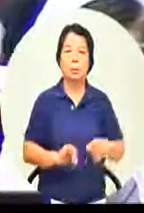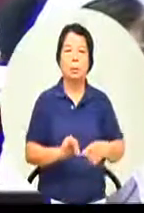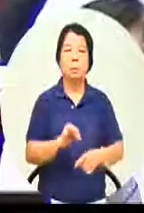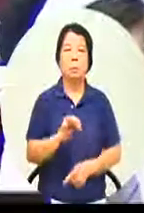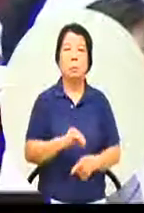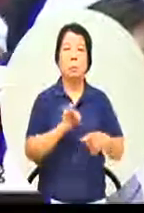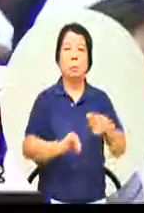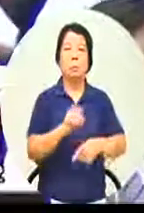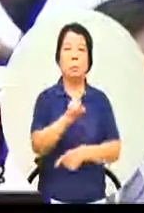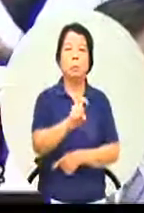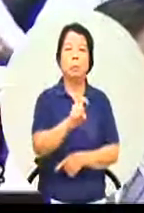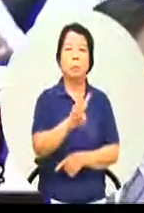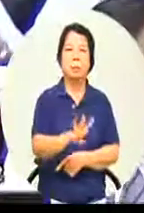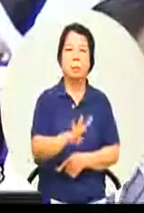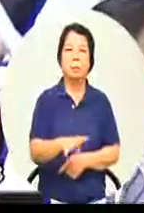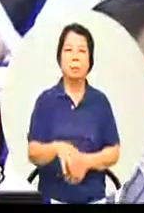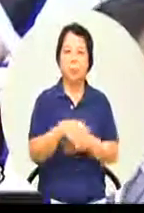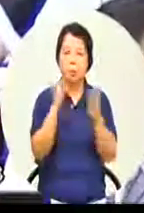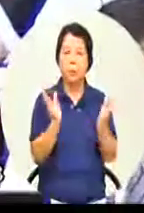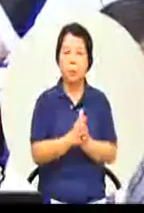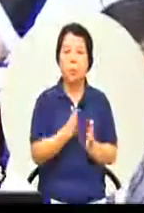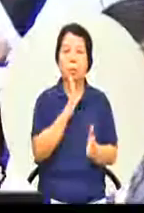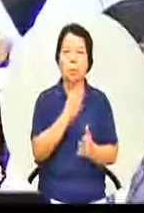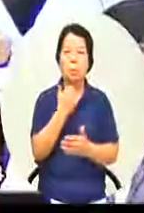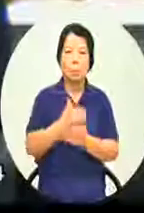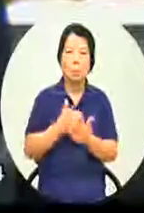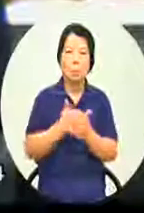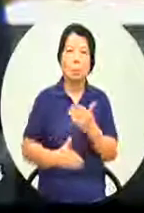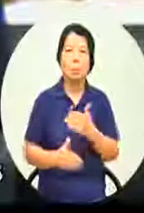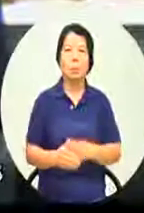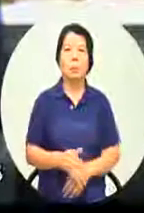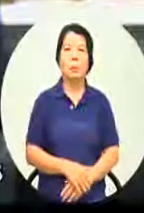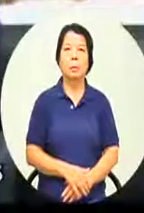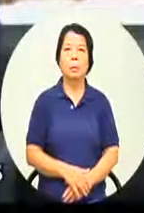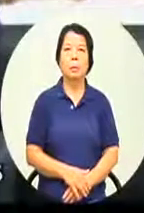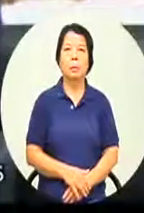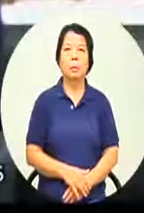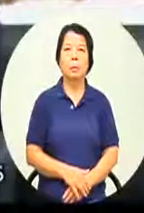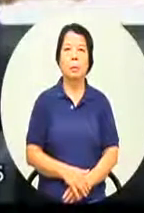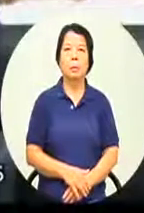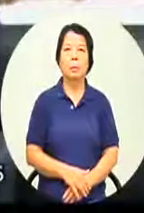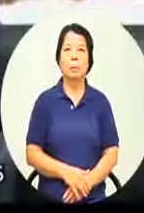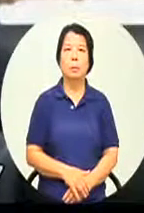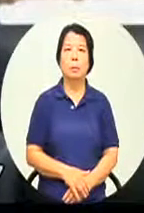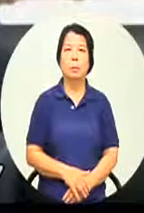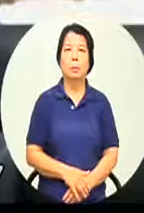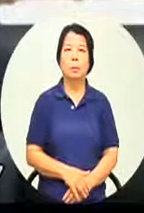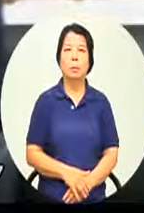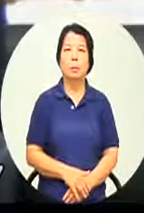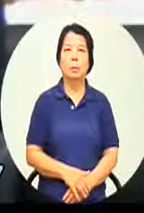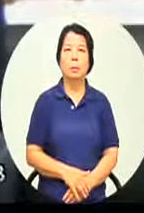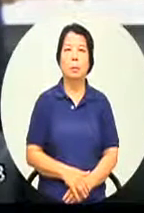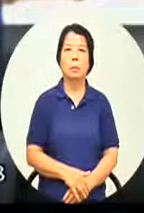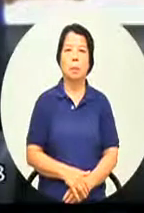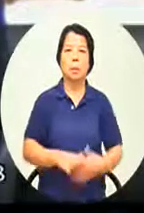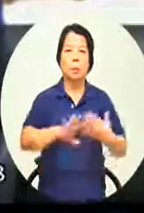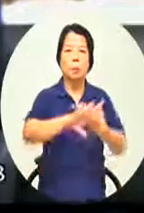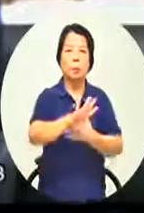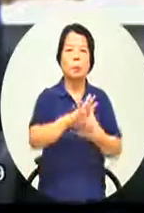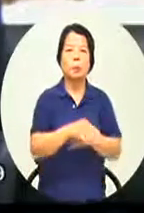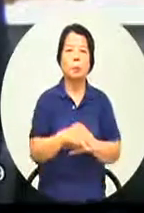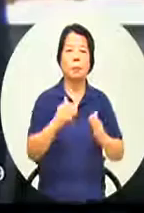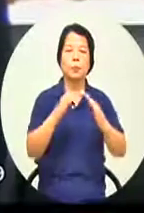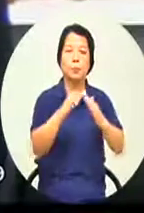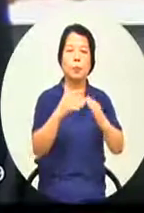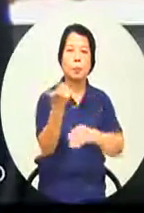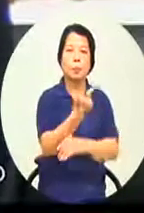14% 左右。 你说整体来讲是减少，是不是？ 对，减少了。 那我们跟其他的六都比起来，高